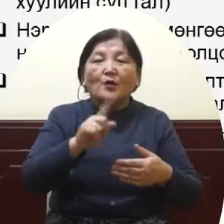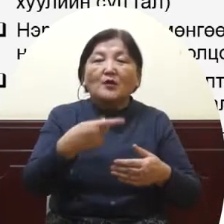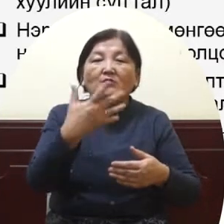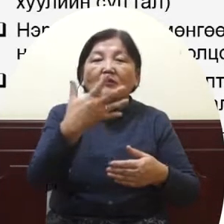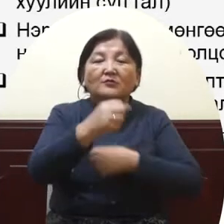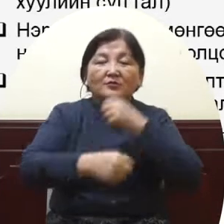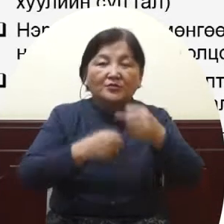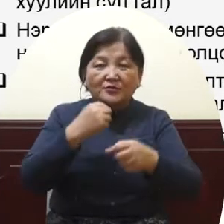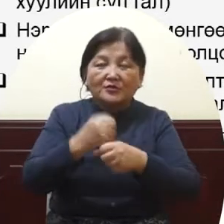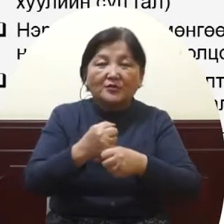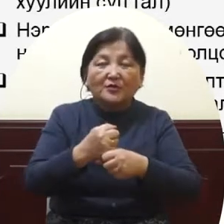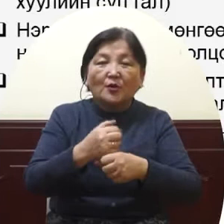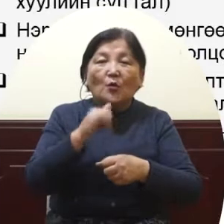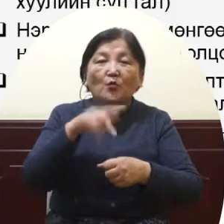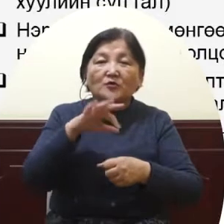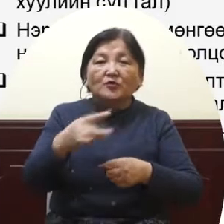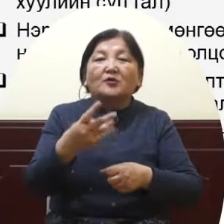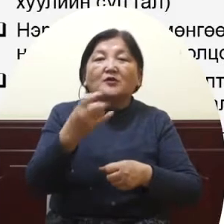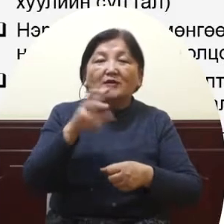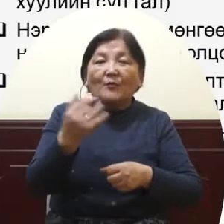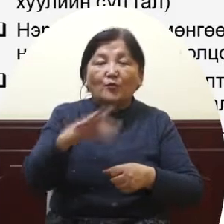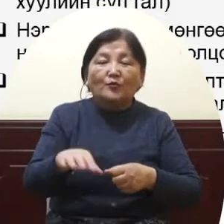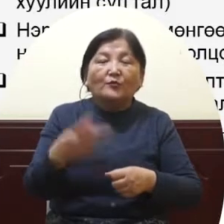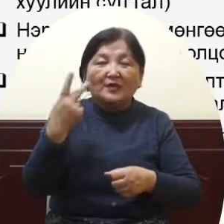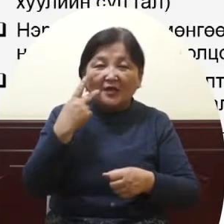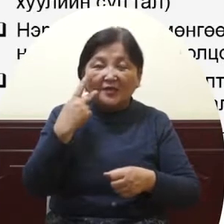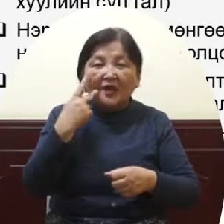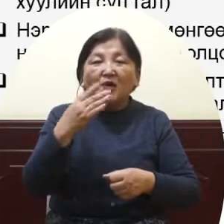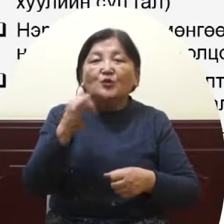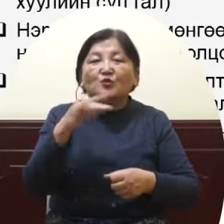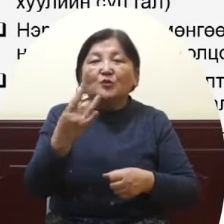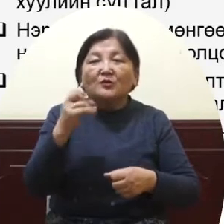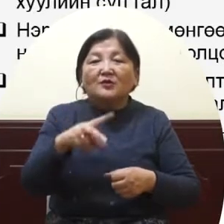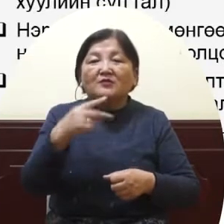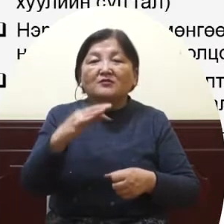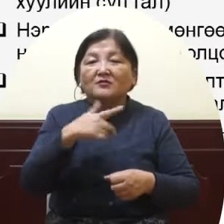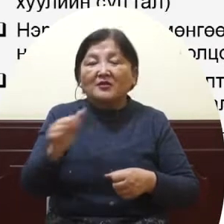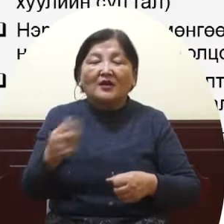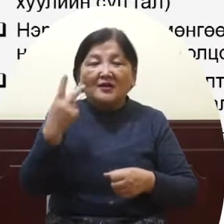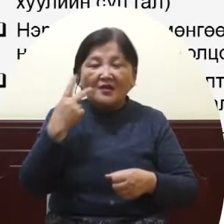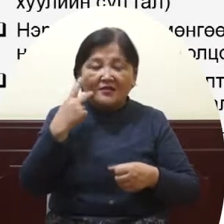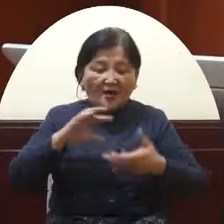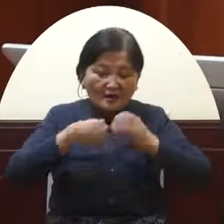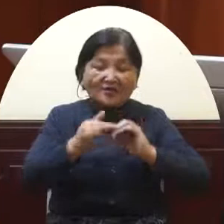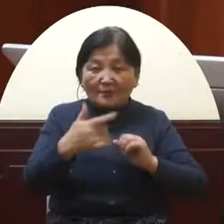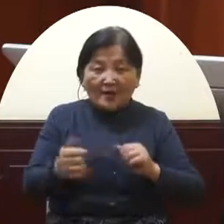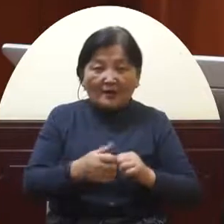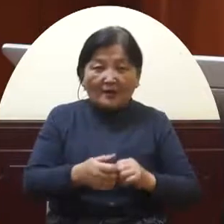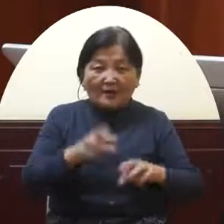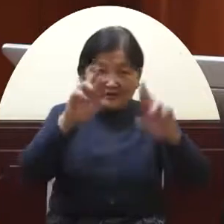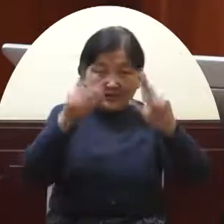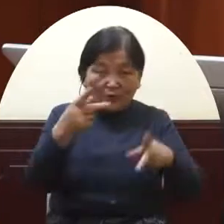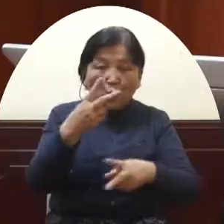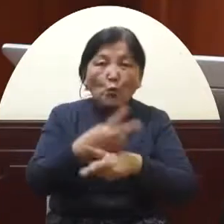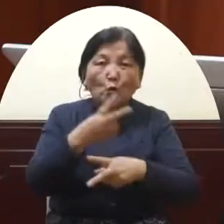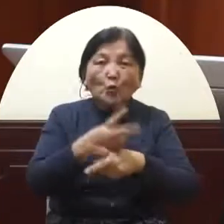3.5 жилд нь улс төрийн намууд мөнхөд сонгуулийн сурталчилгаа хийж идэг. Өөрийгөө таниулах гэж оролдож идэг. Яг хуулиар зоосон